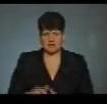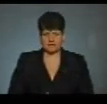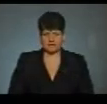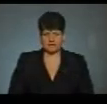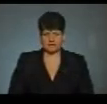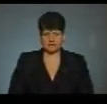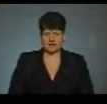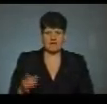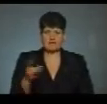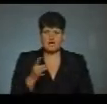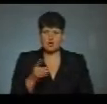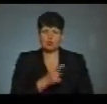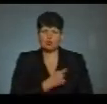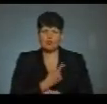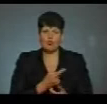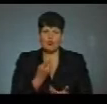В районному госпіталі